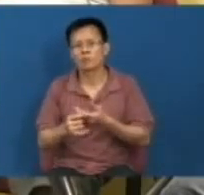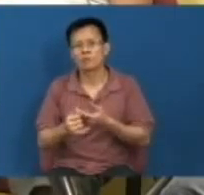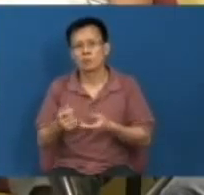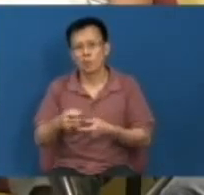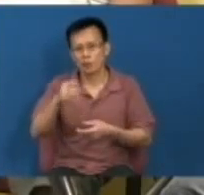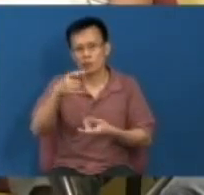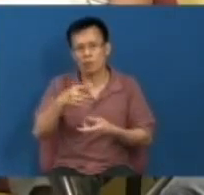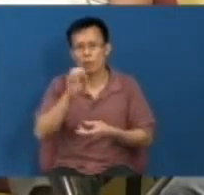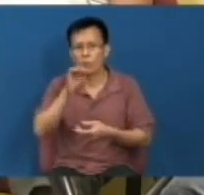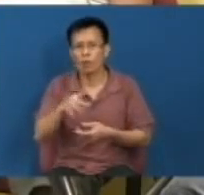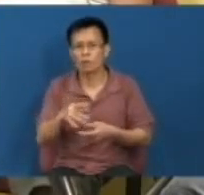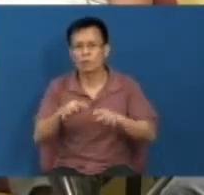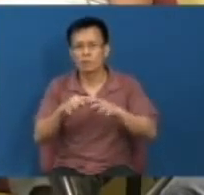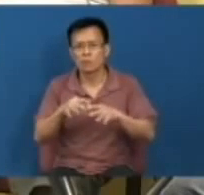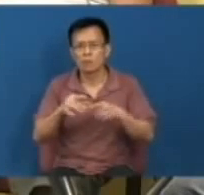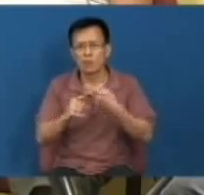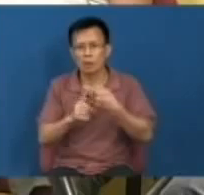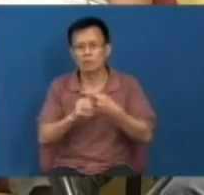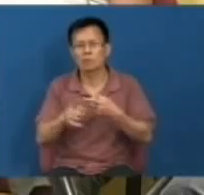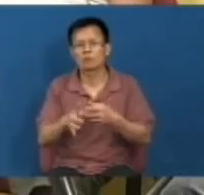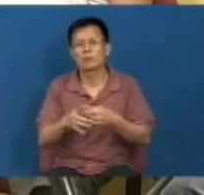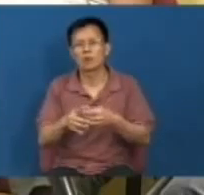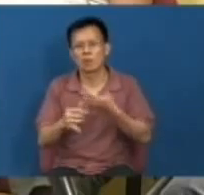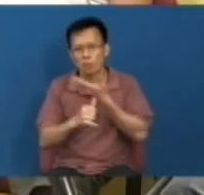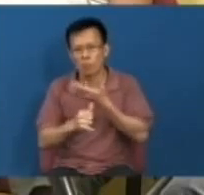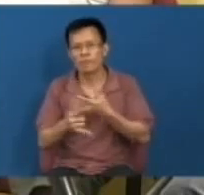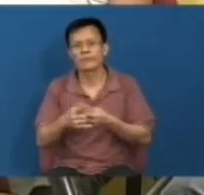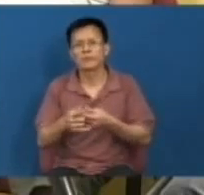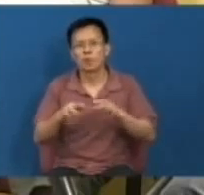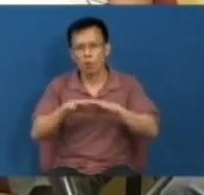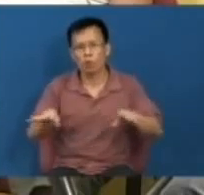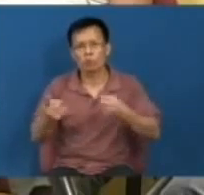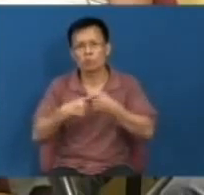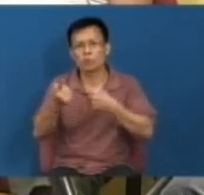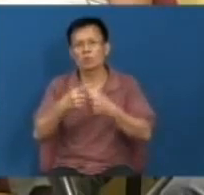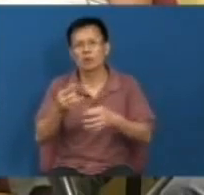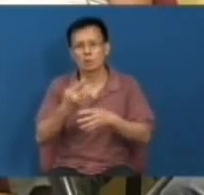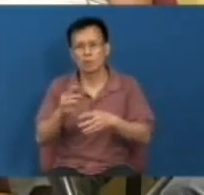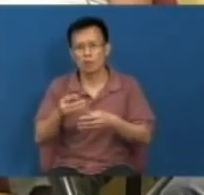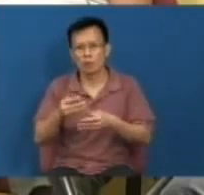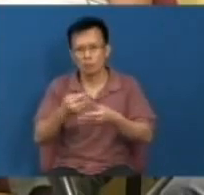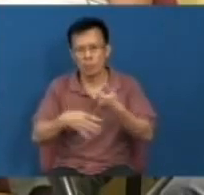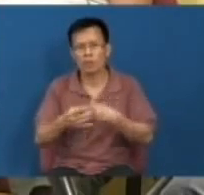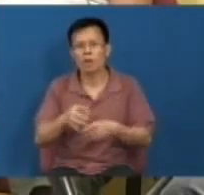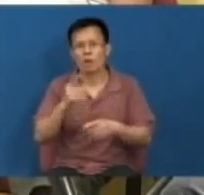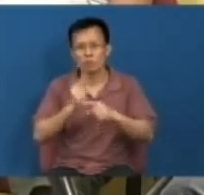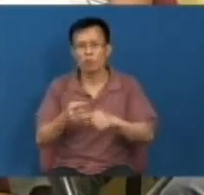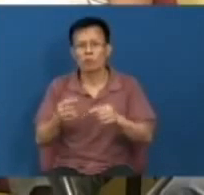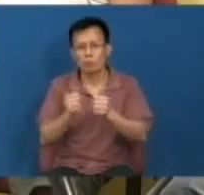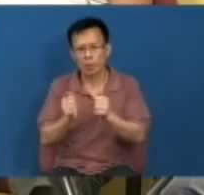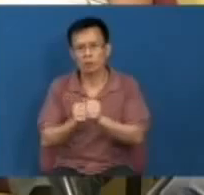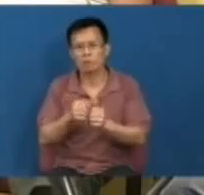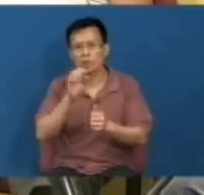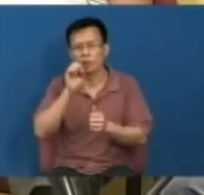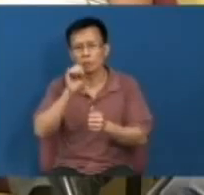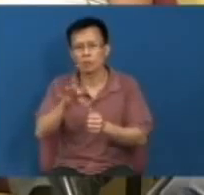先賣啫嘛，算咯，安全第一啊！江太佢就咁樣同我講。我朋友先同你講啫，大家當 friend 先同你講啫。如